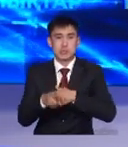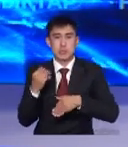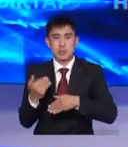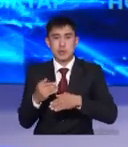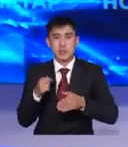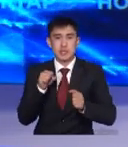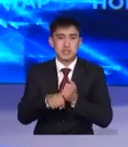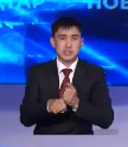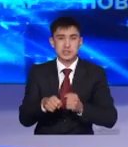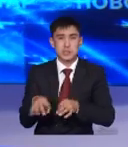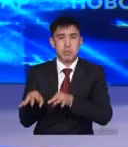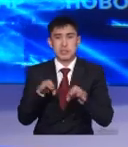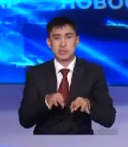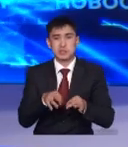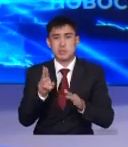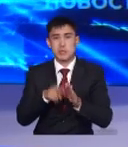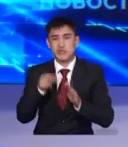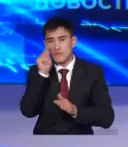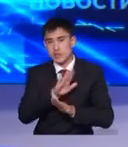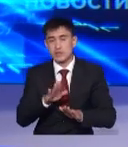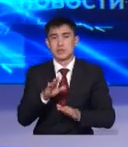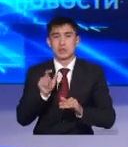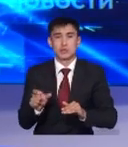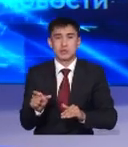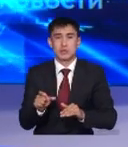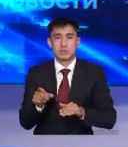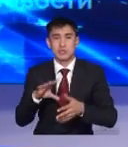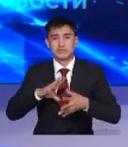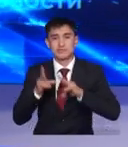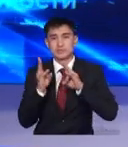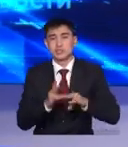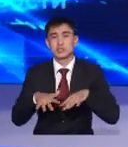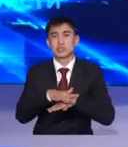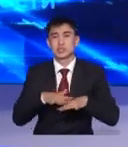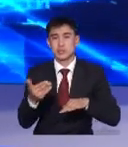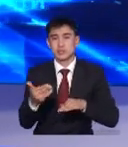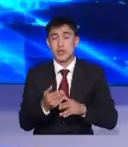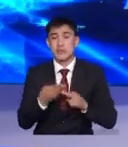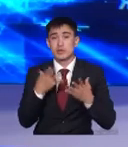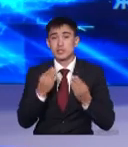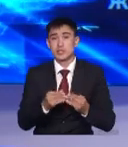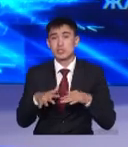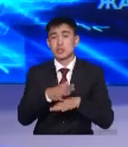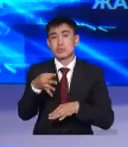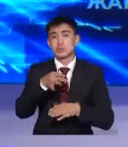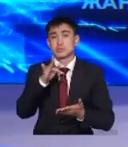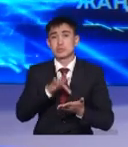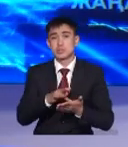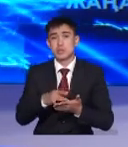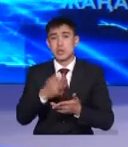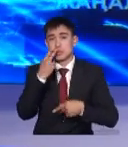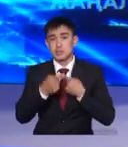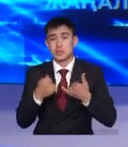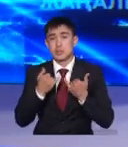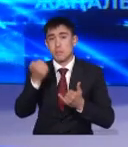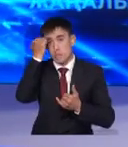гонения и насильственная депортация безвинных людей привела к значительным жертвам среди населения. В этот день жители областного центра традиционно